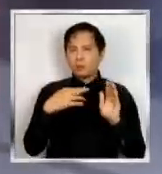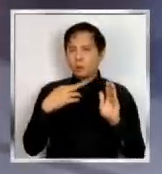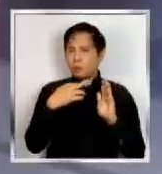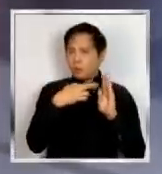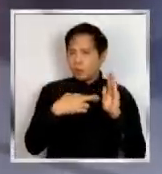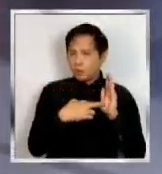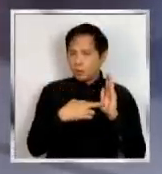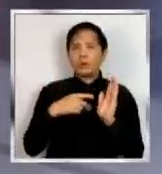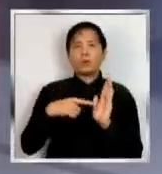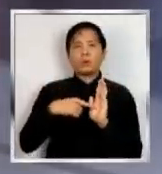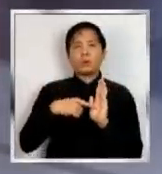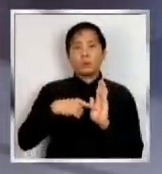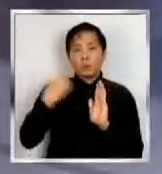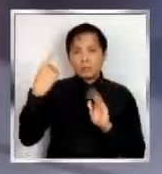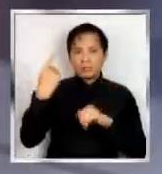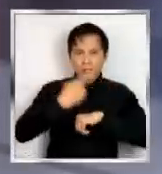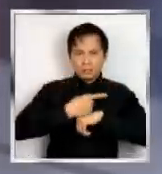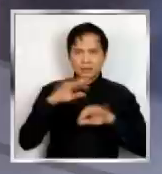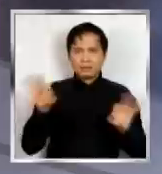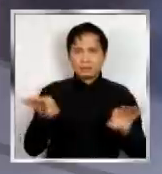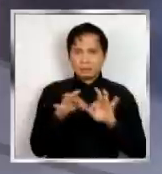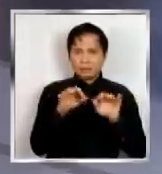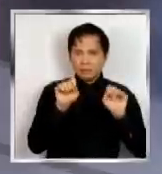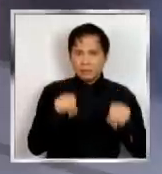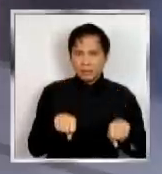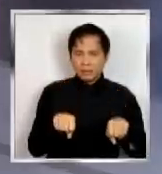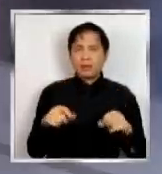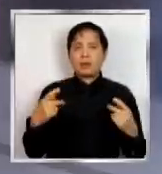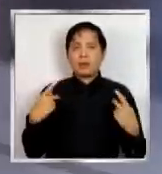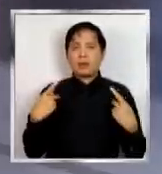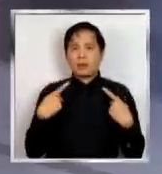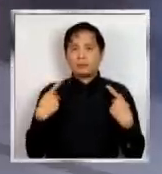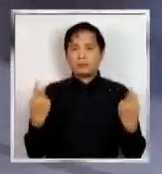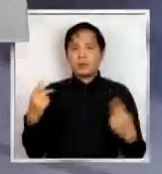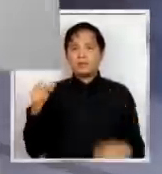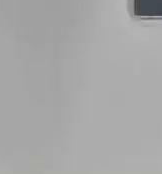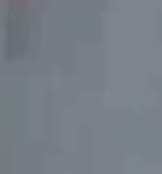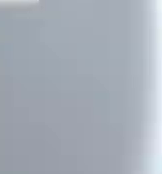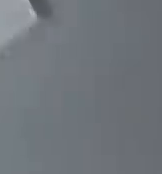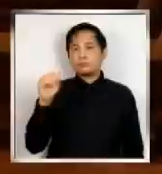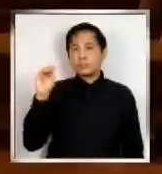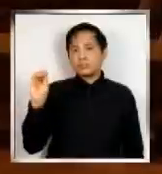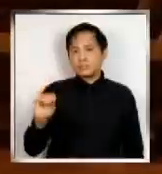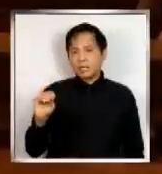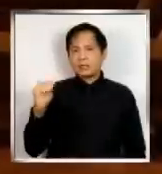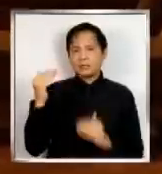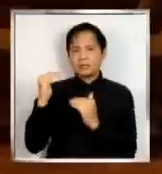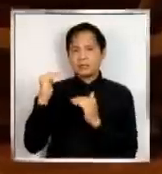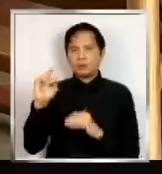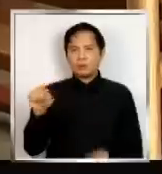hanggang 10% kapasidad lamang. Nakatutok si Joseph Moro.